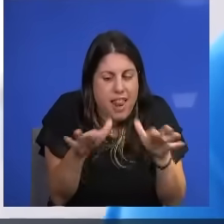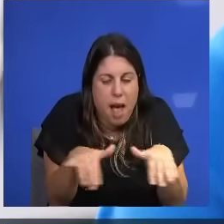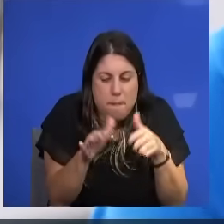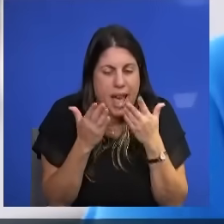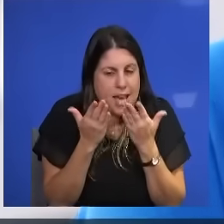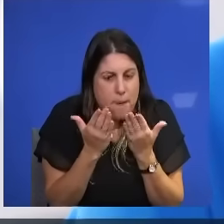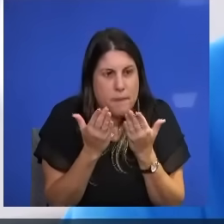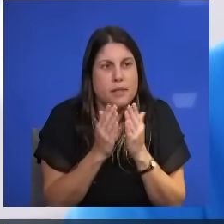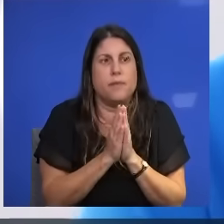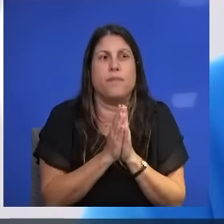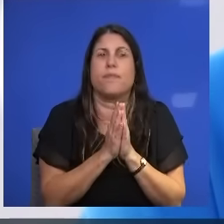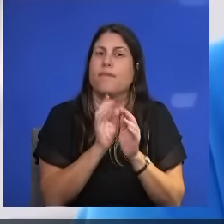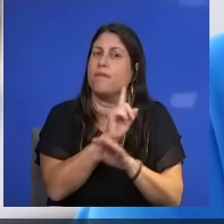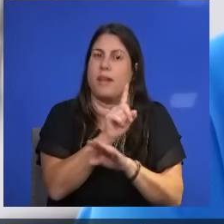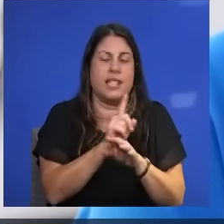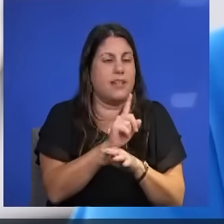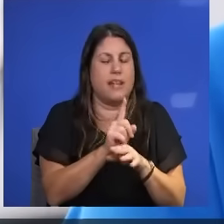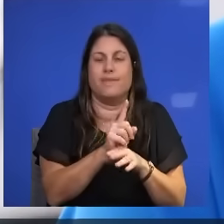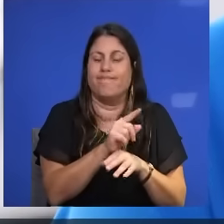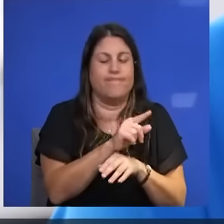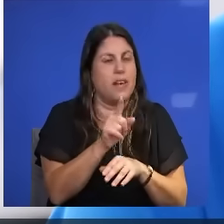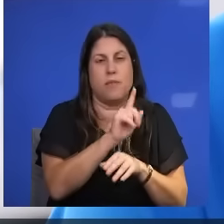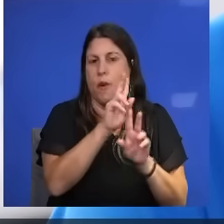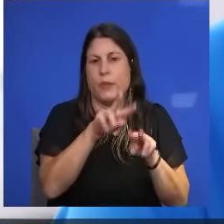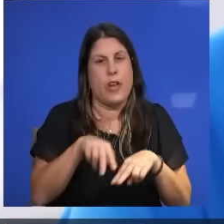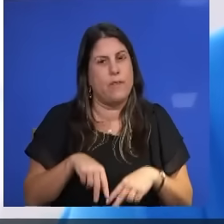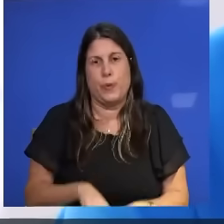ובינתיים הם לא שב.